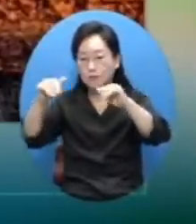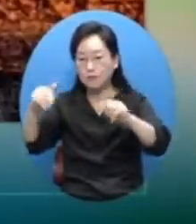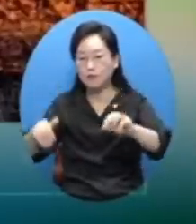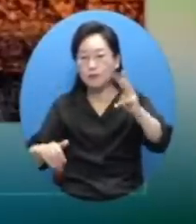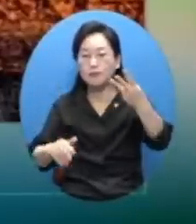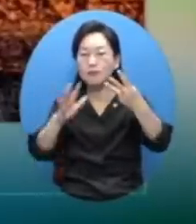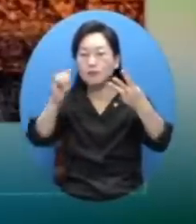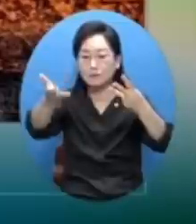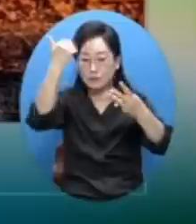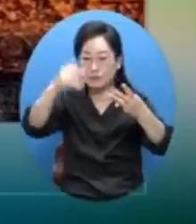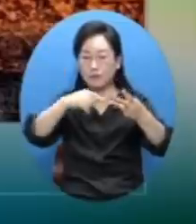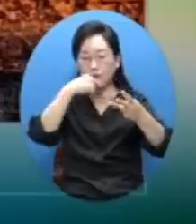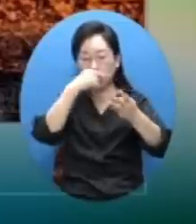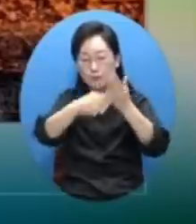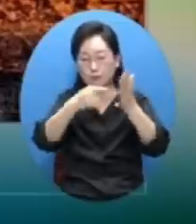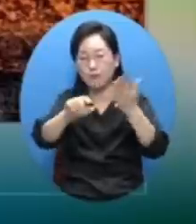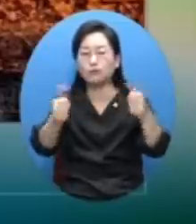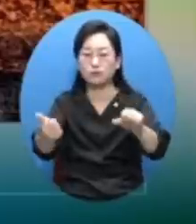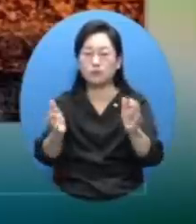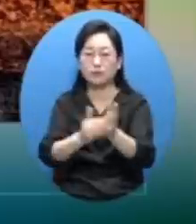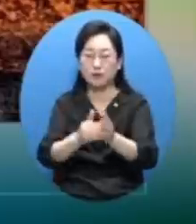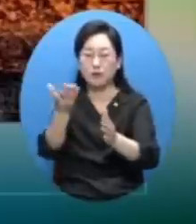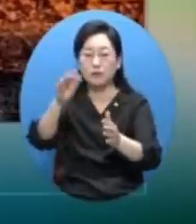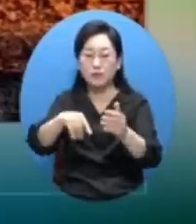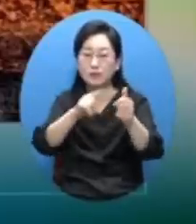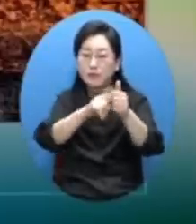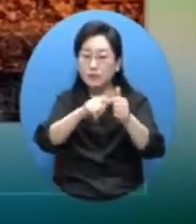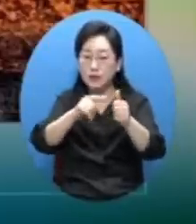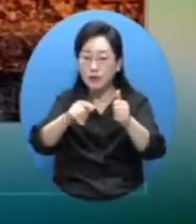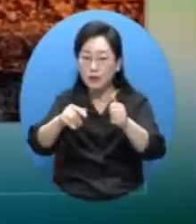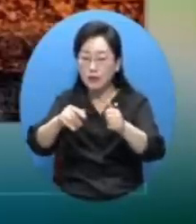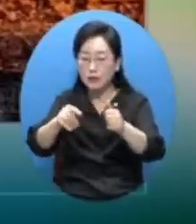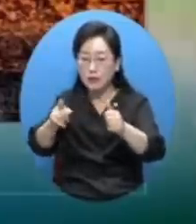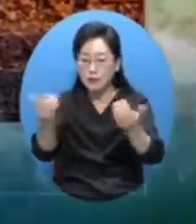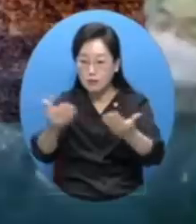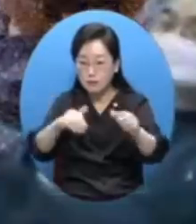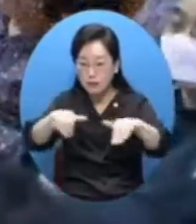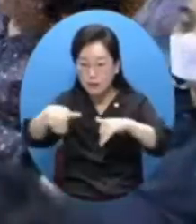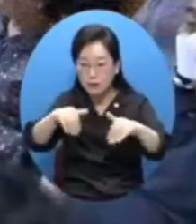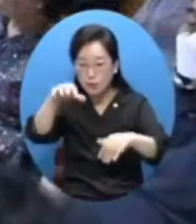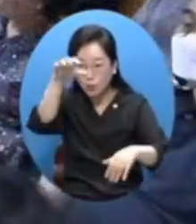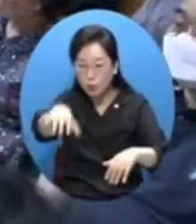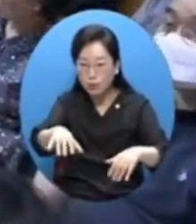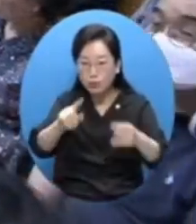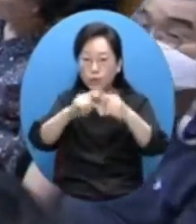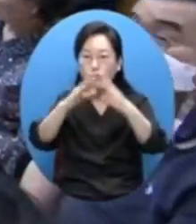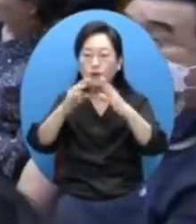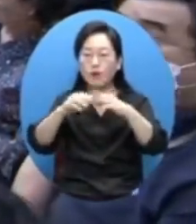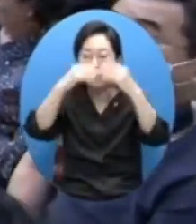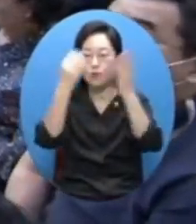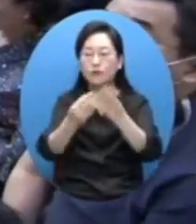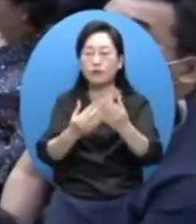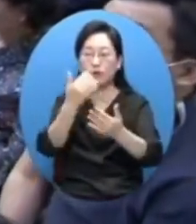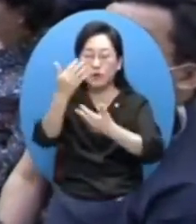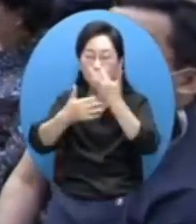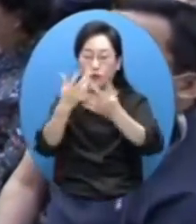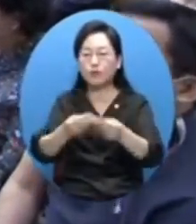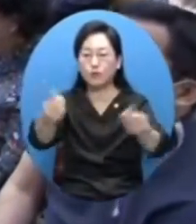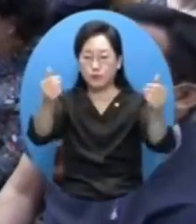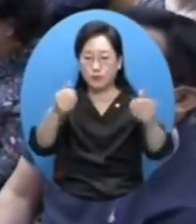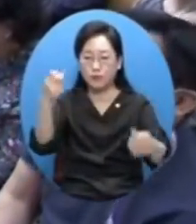잃은 화제가 났는데 이때 그가 섬기던 교회가 완전히 불탔고 그가 온 재산을 드려서